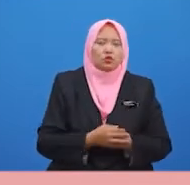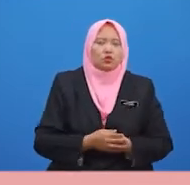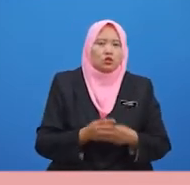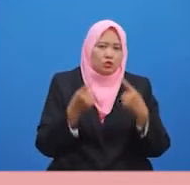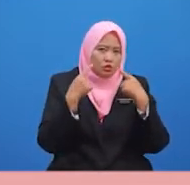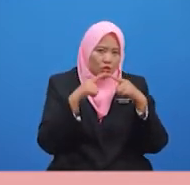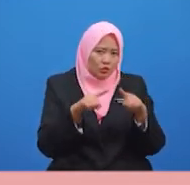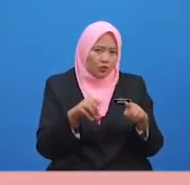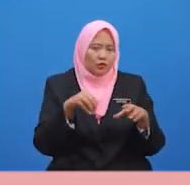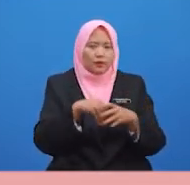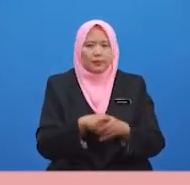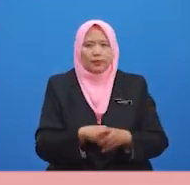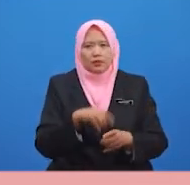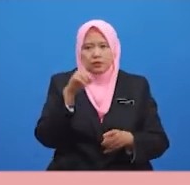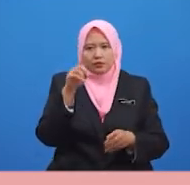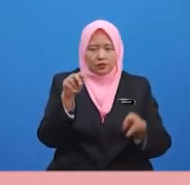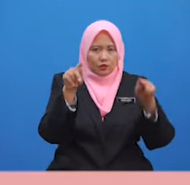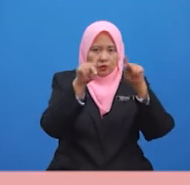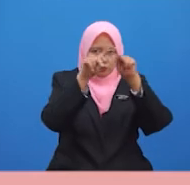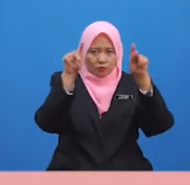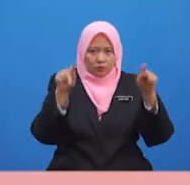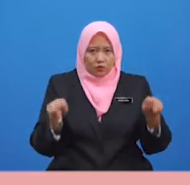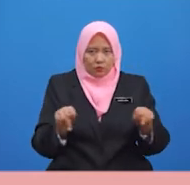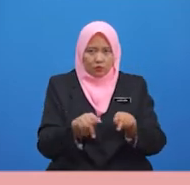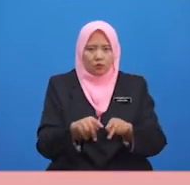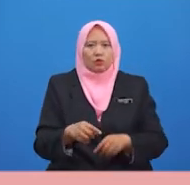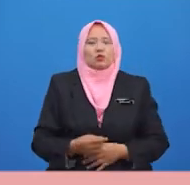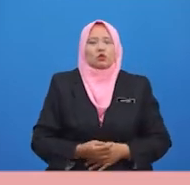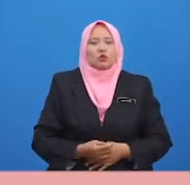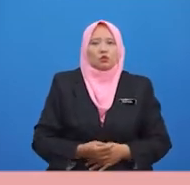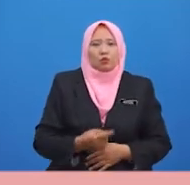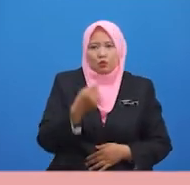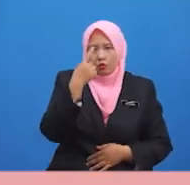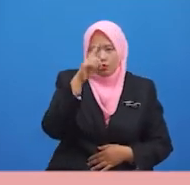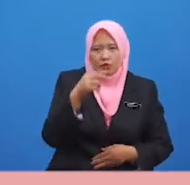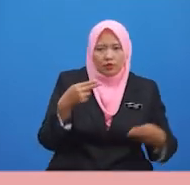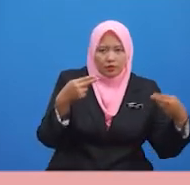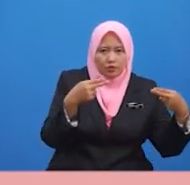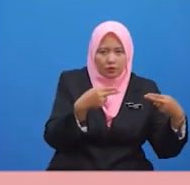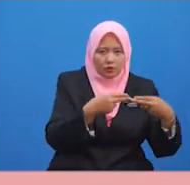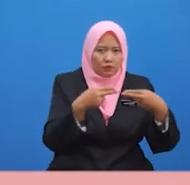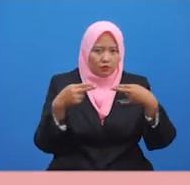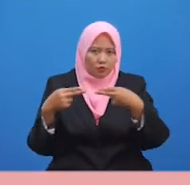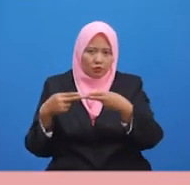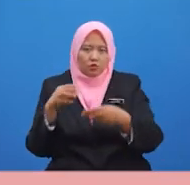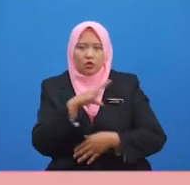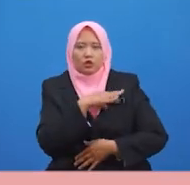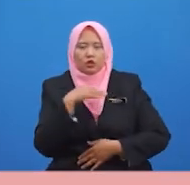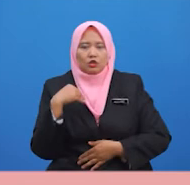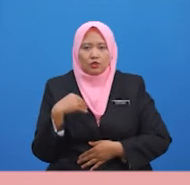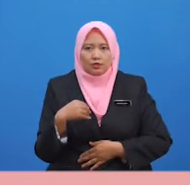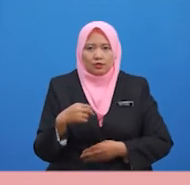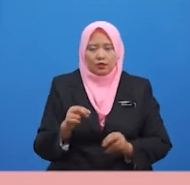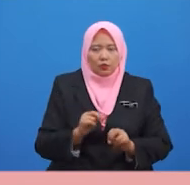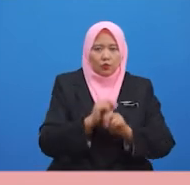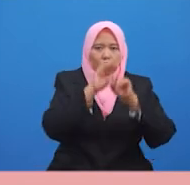pertama, fahami stimulus dan kehendak soalan. Kedua, jawab dalam satu